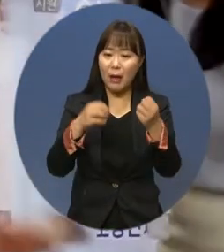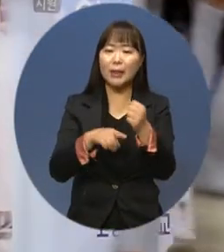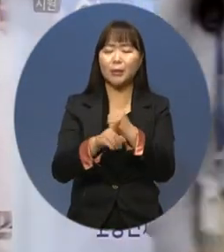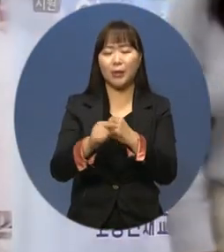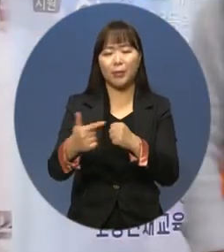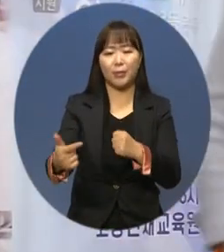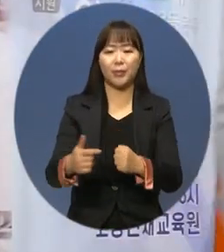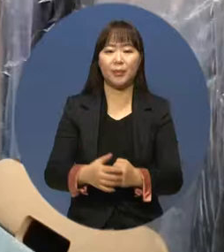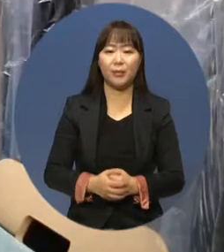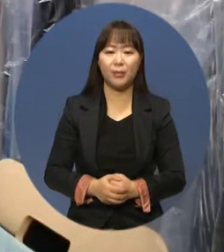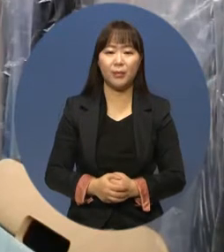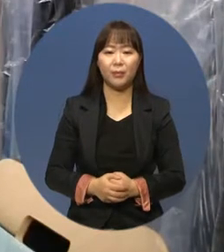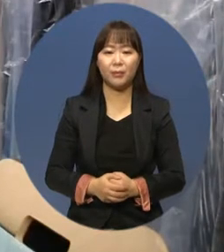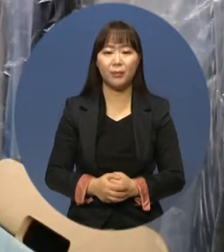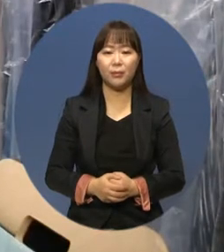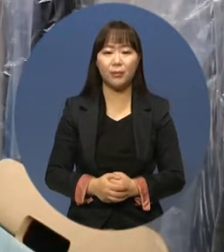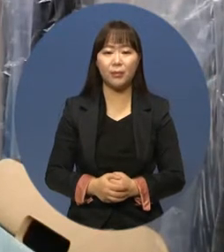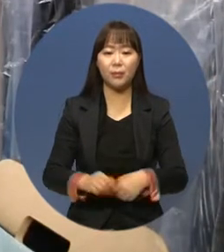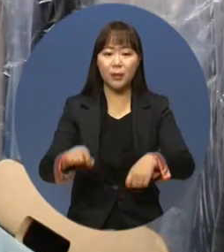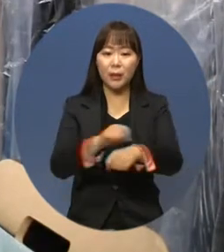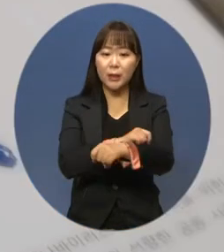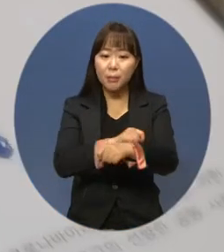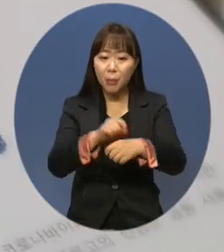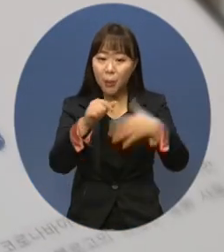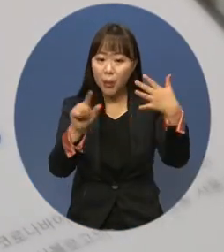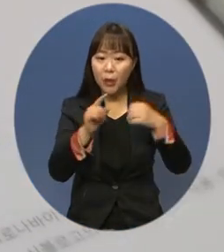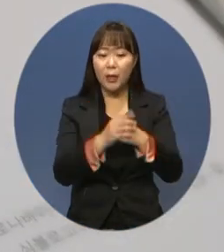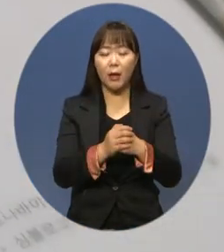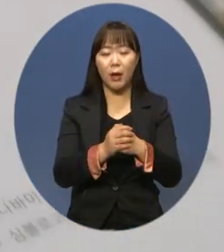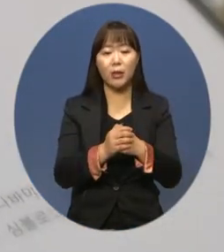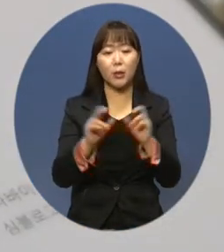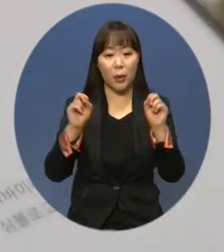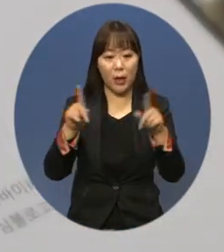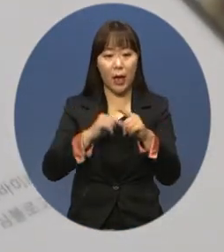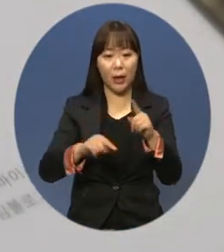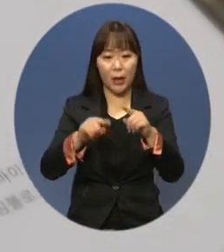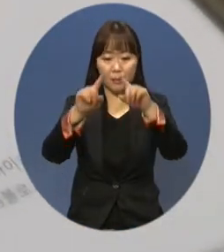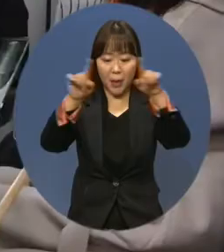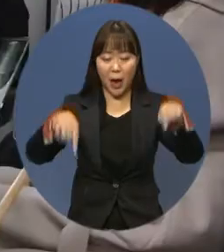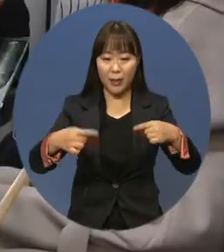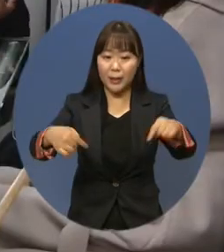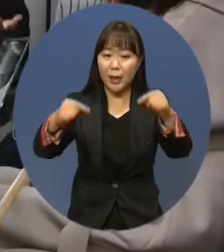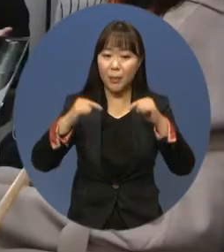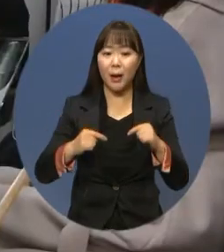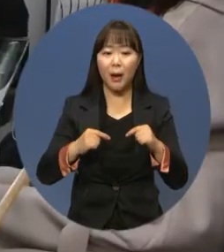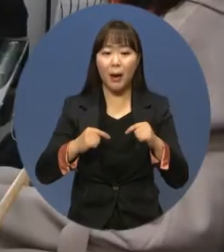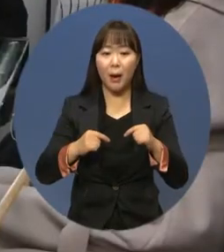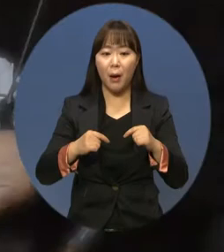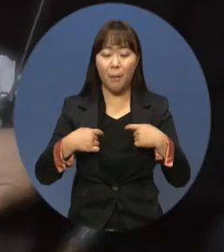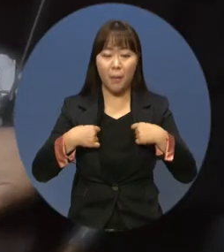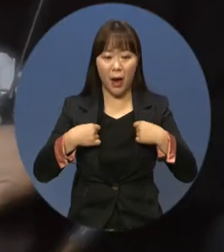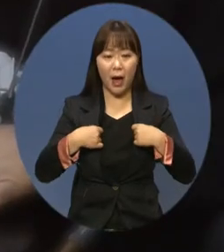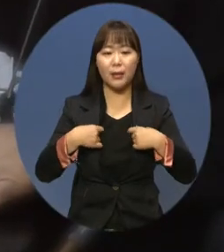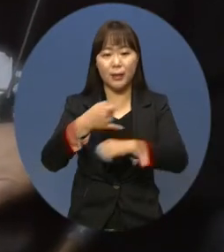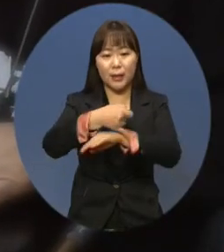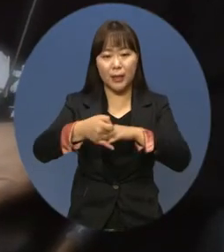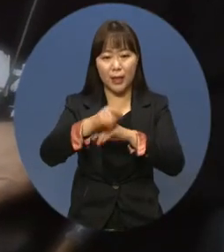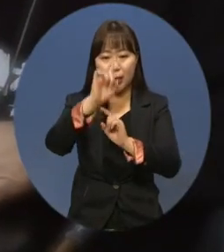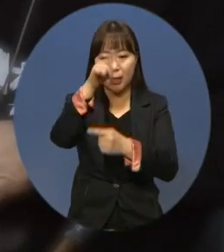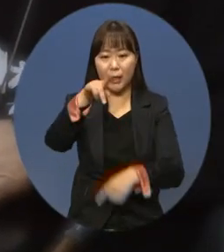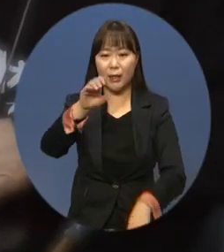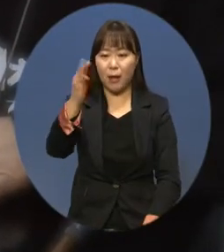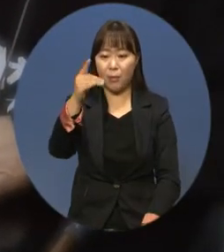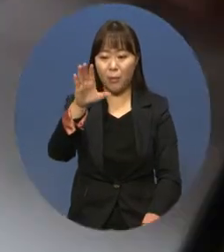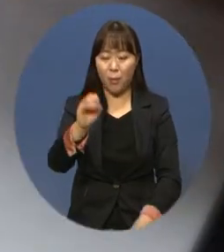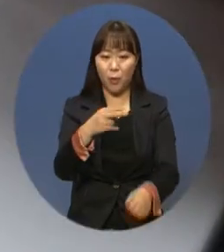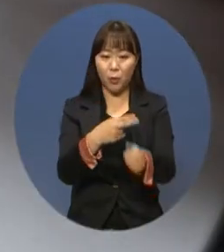의미를 더했습니다. 이어진 특별 순서로 이초케 로고 기부로 참여해준 패션 디자인 거장 이상봉